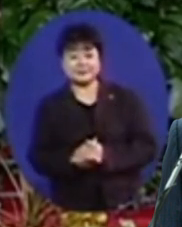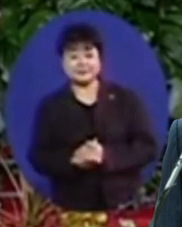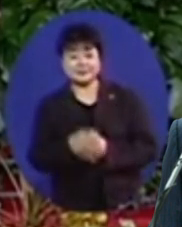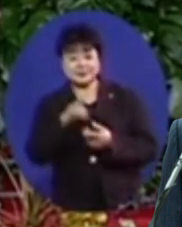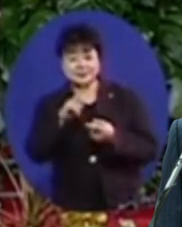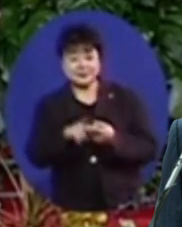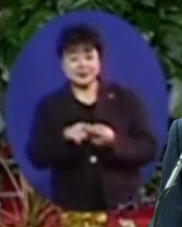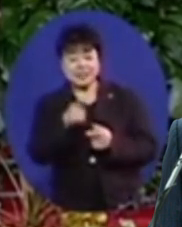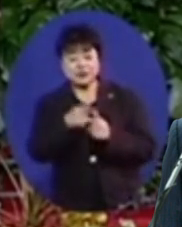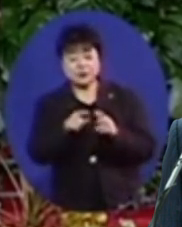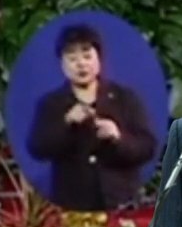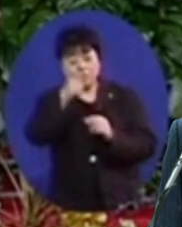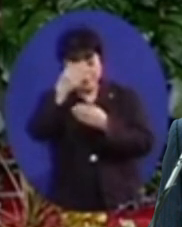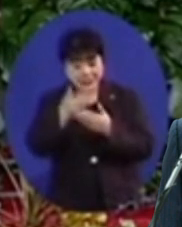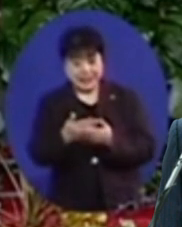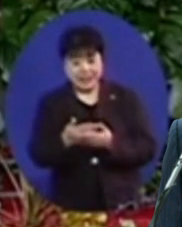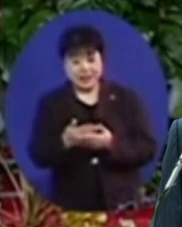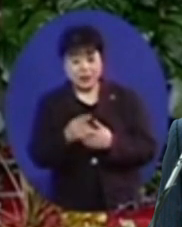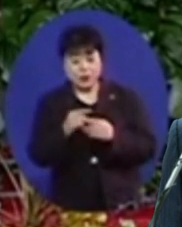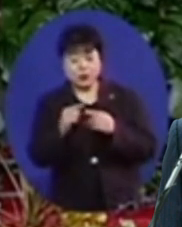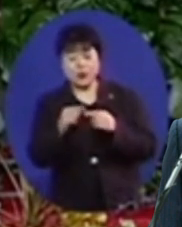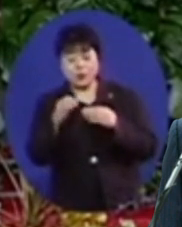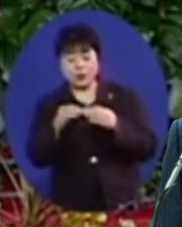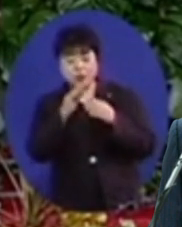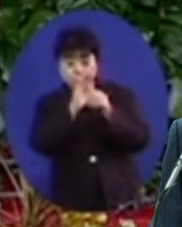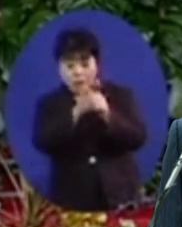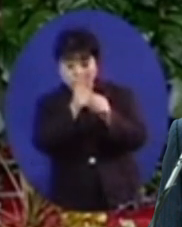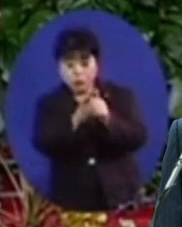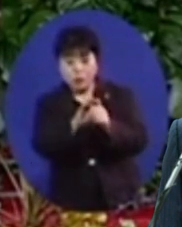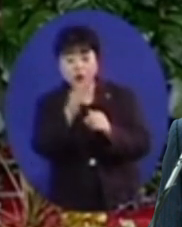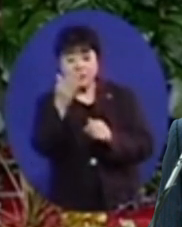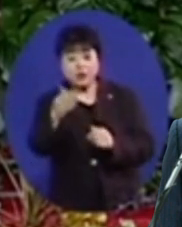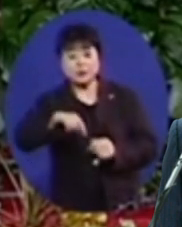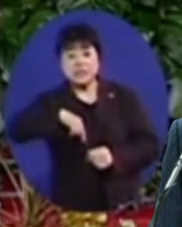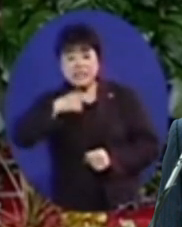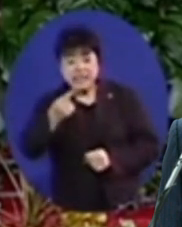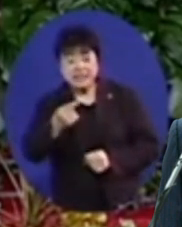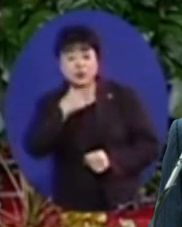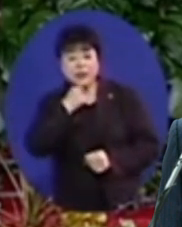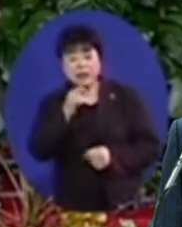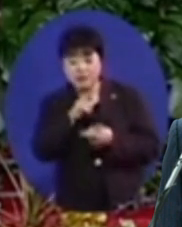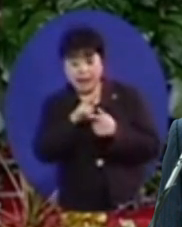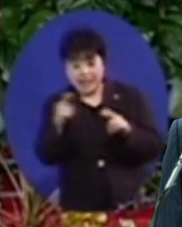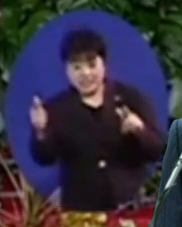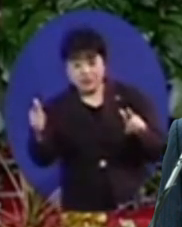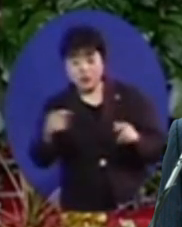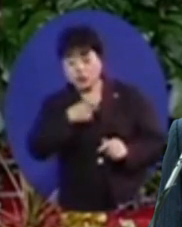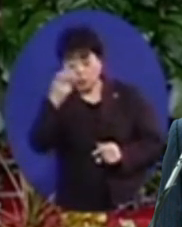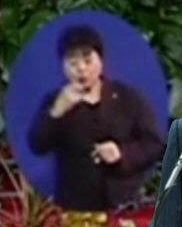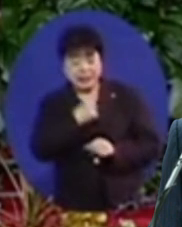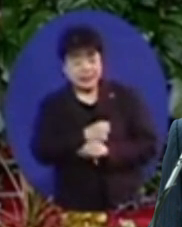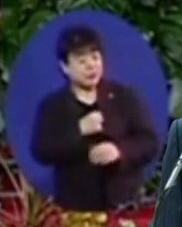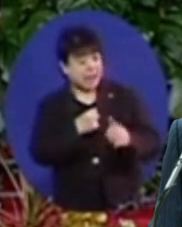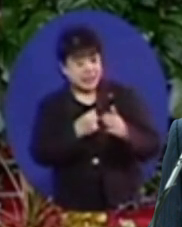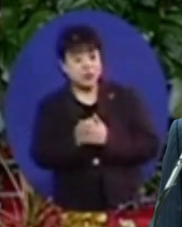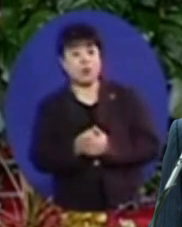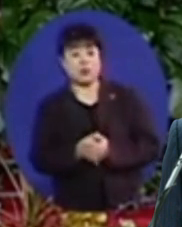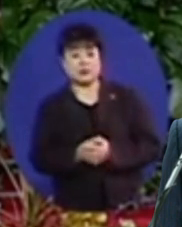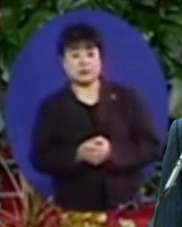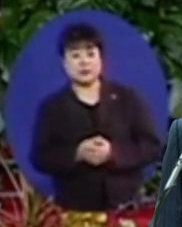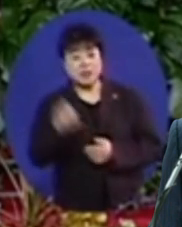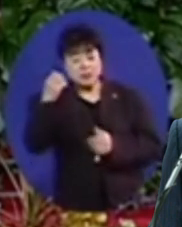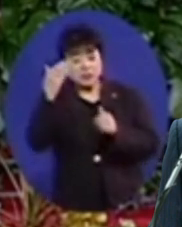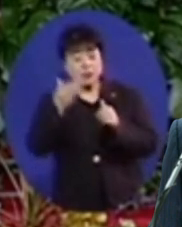여러분을 예수 믿고 구원받아 교회 나오게 하신 것도 여러분이 잘나서 나오게 한 것도 아닙니다. 만세전에